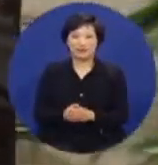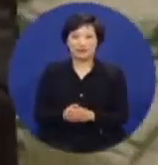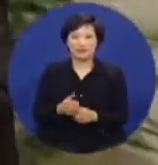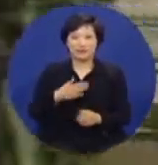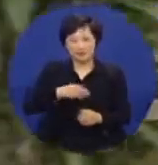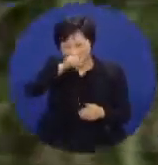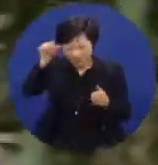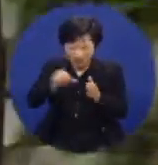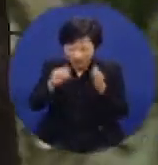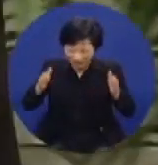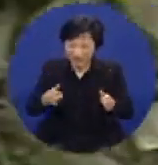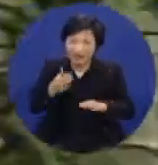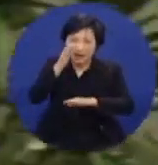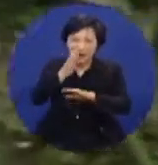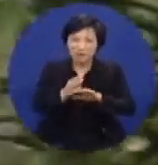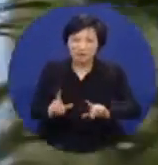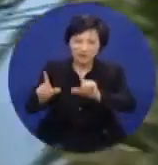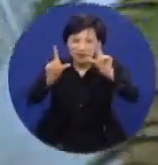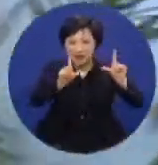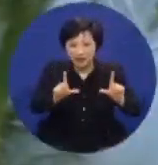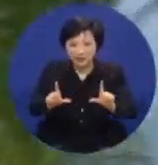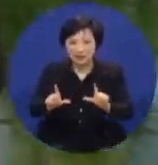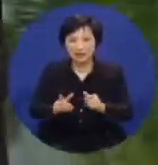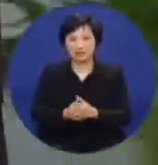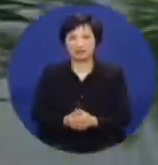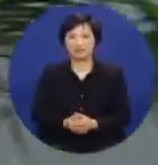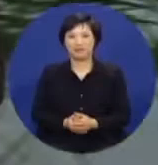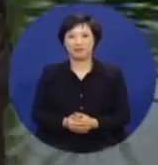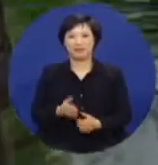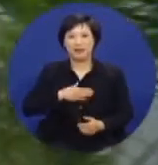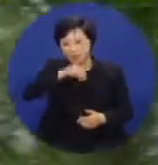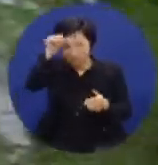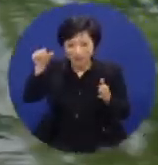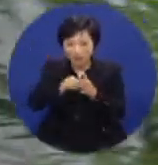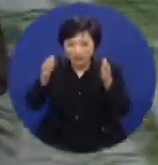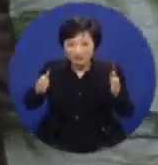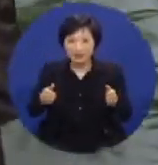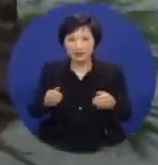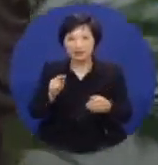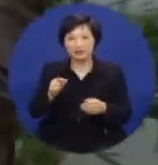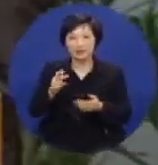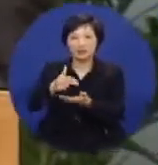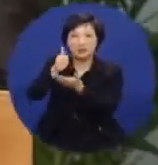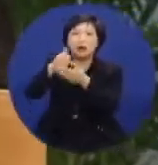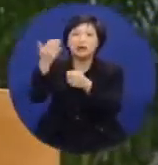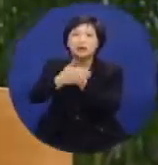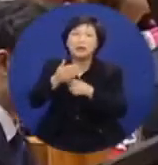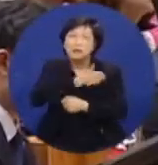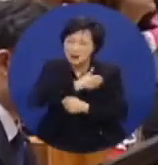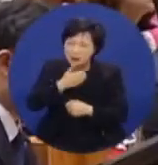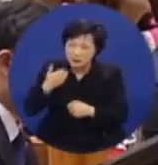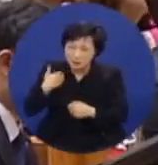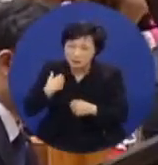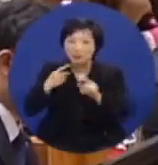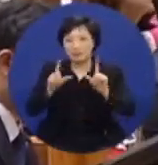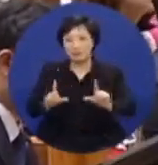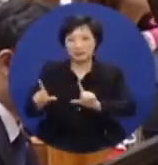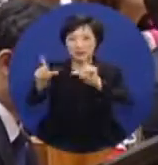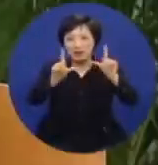내 평생에 검사 암에 살리라 내 품성에 이윤의 반죽하면 삶이라